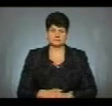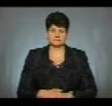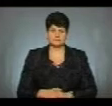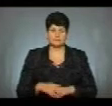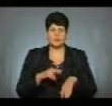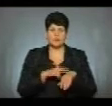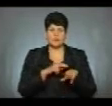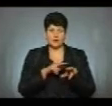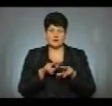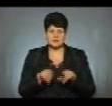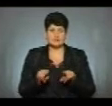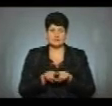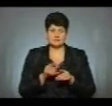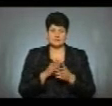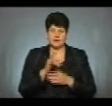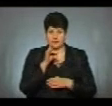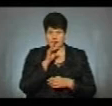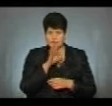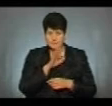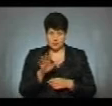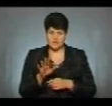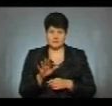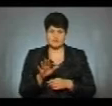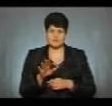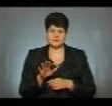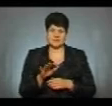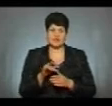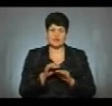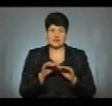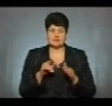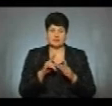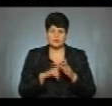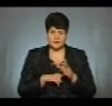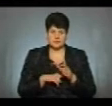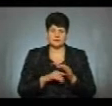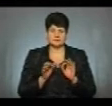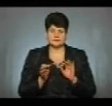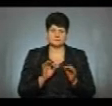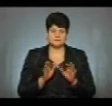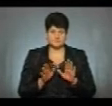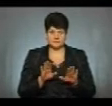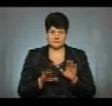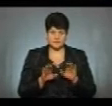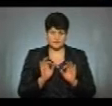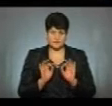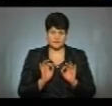Патрульна поліція теж має непоганий, відносно непоганий рівень довіри, врівноважена довіра і недовіра.